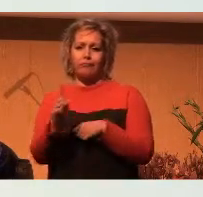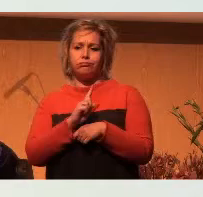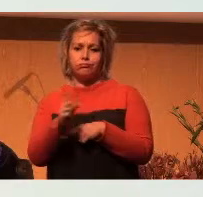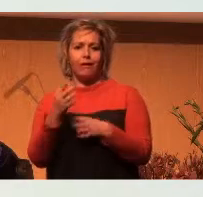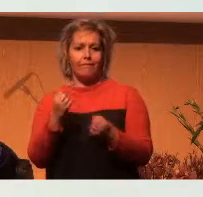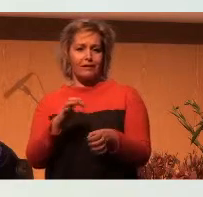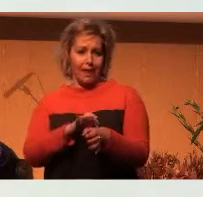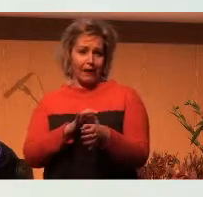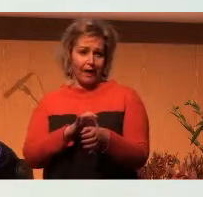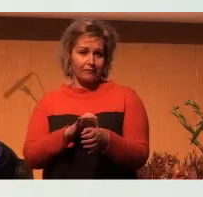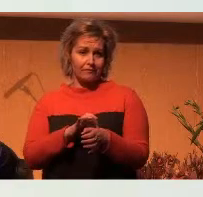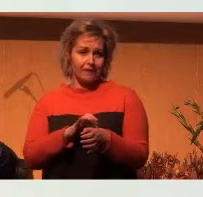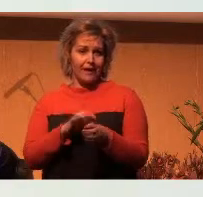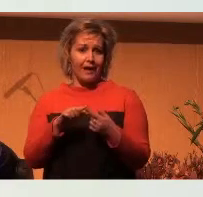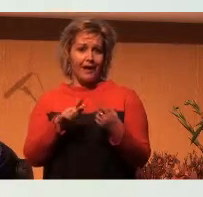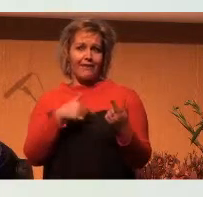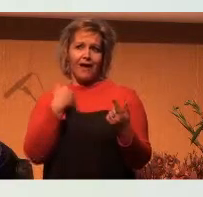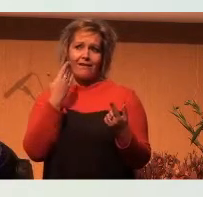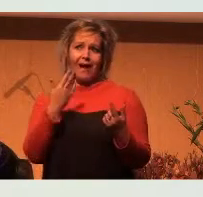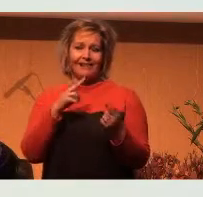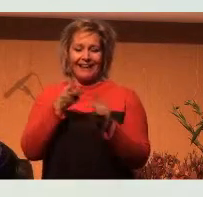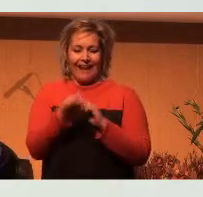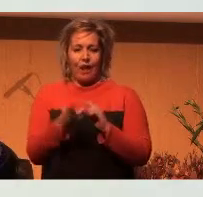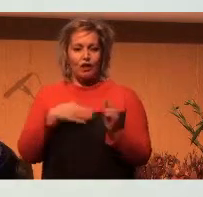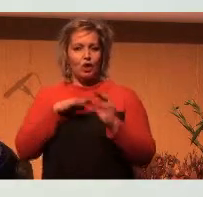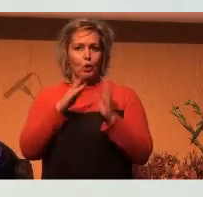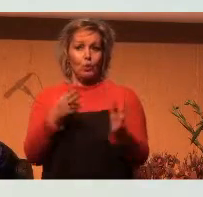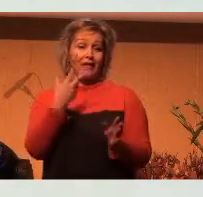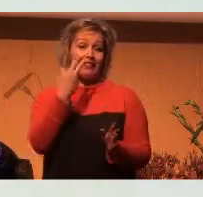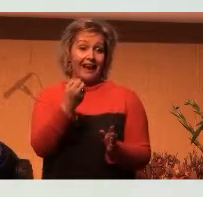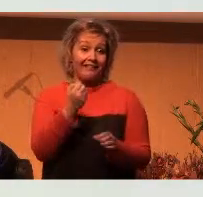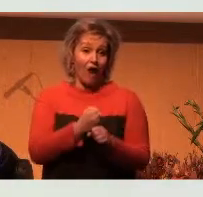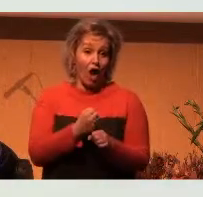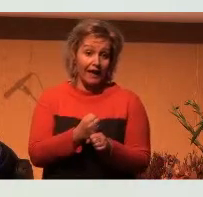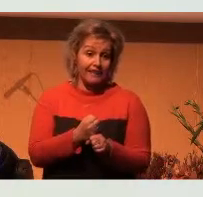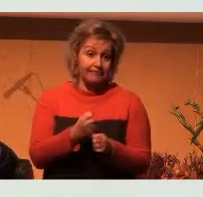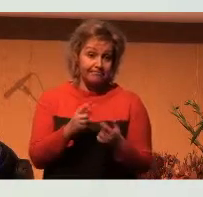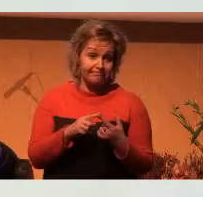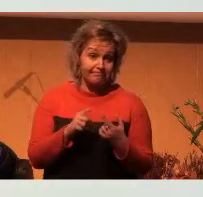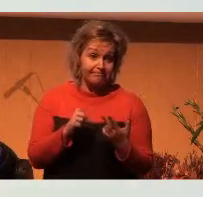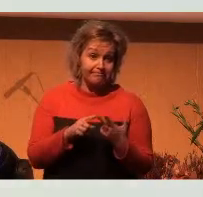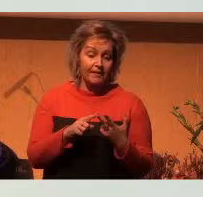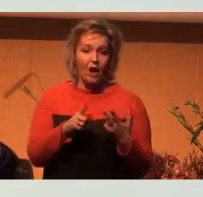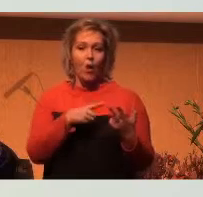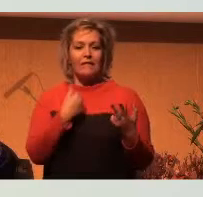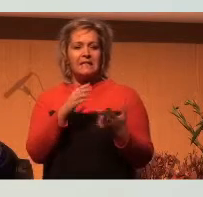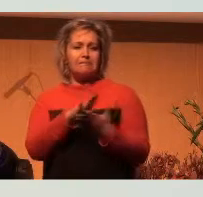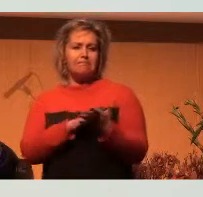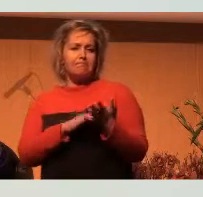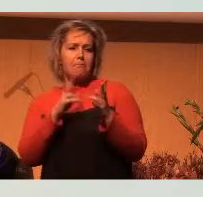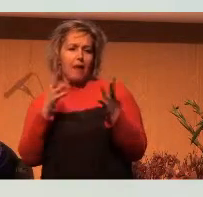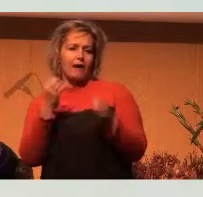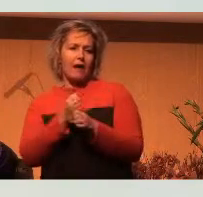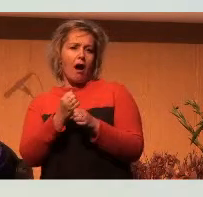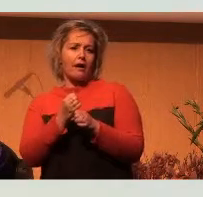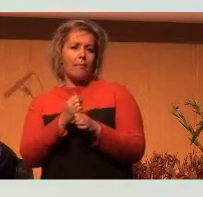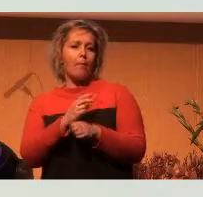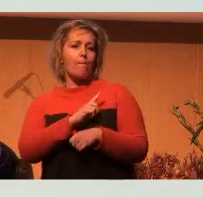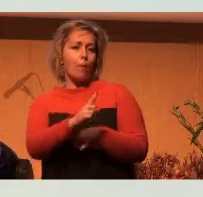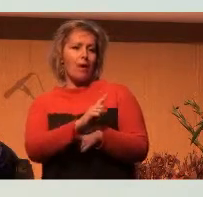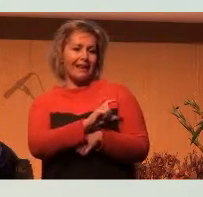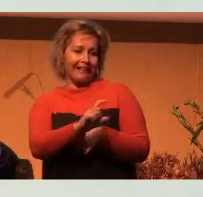fastlegen. Vi har vært innlagt i sykehus 30 ganger. Og vi har vært omtrent like mange ganger på